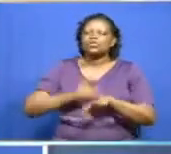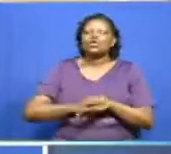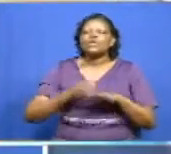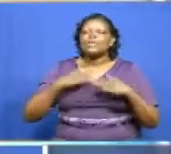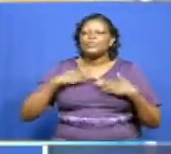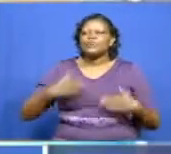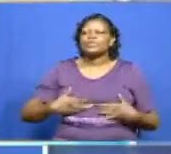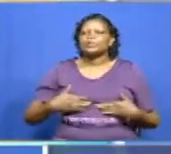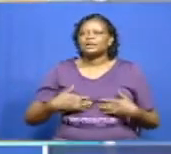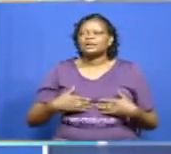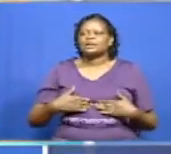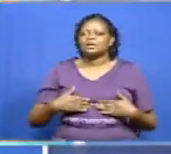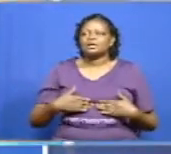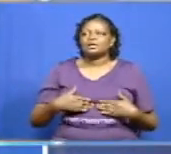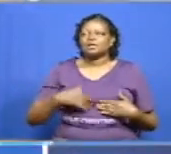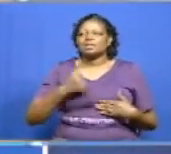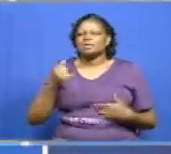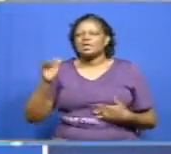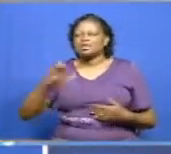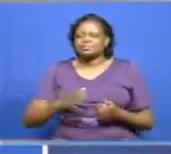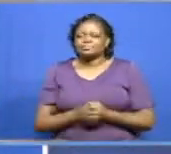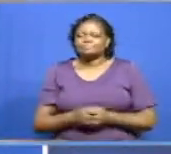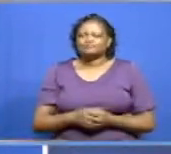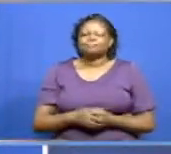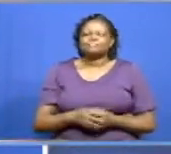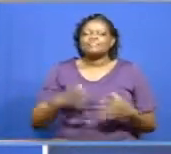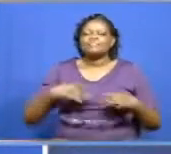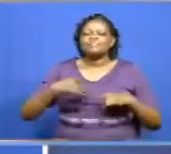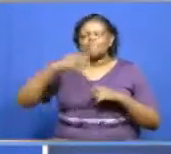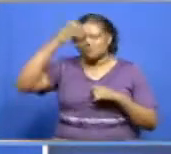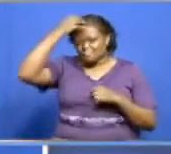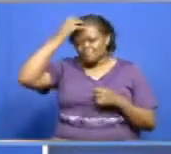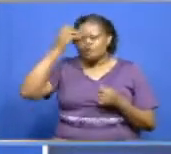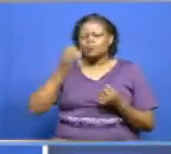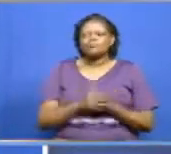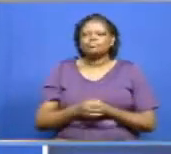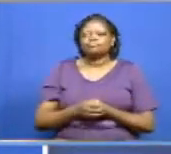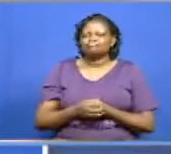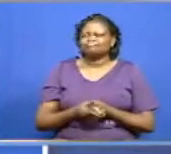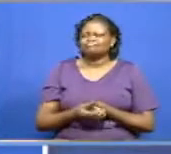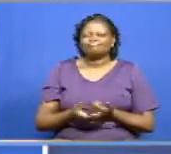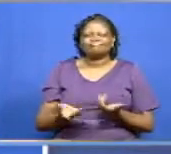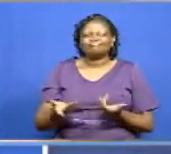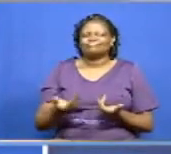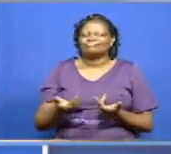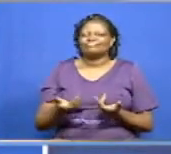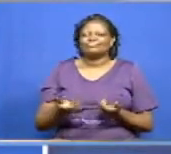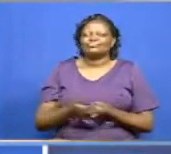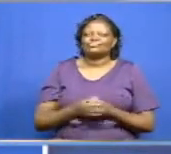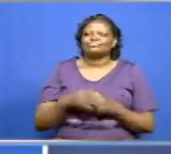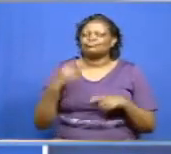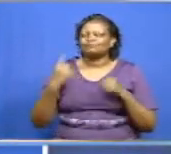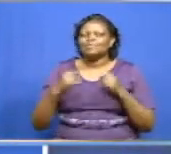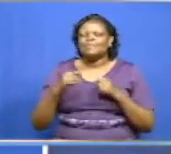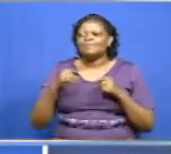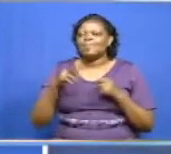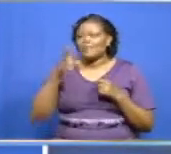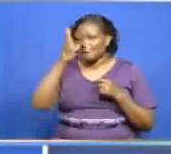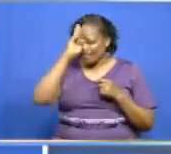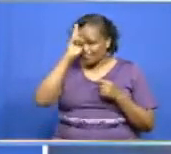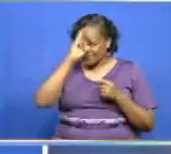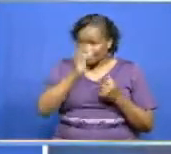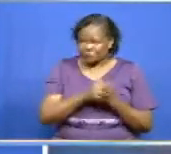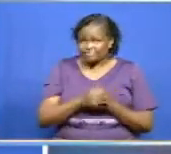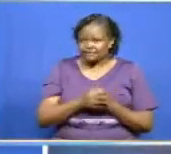nyumba. Kwengineko, wakazi wawili huko Lamu wanadai haki baada ya kuteswa na maafisa wa KDF kwa tuhuma za kushirikiana na